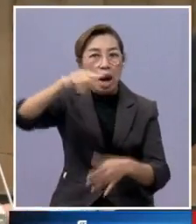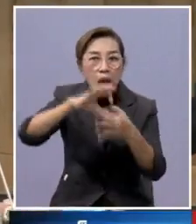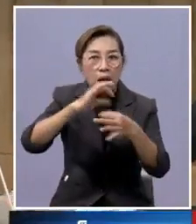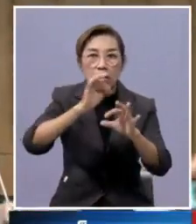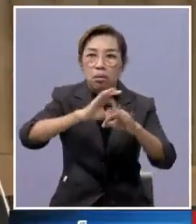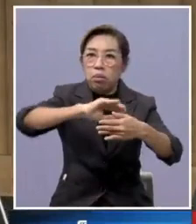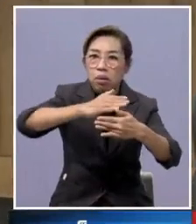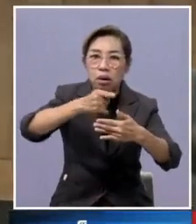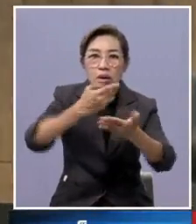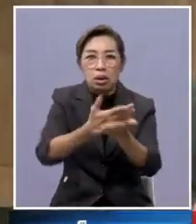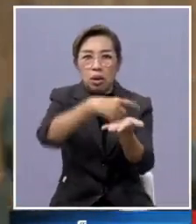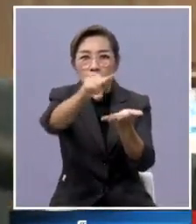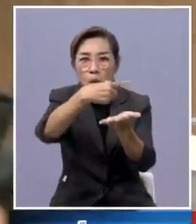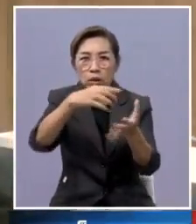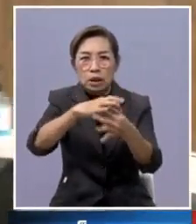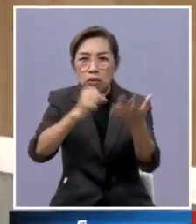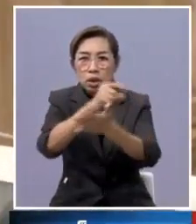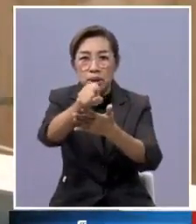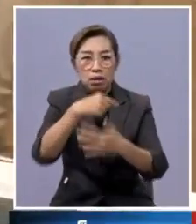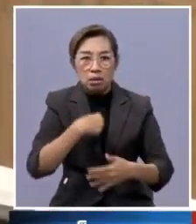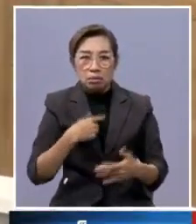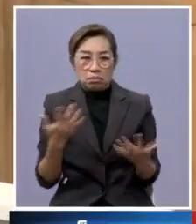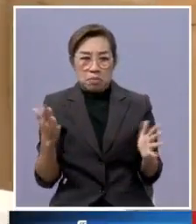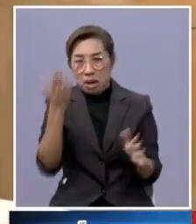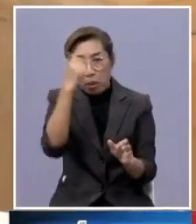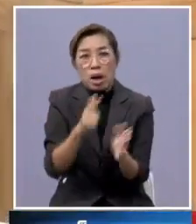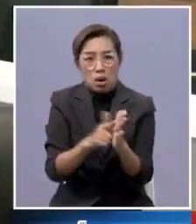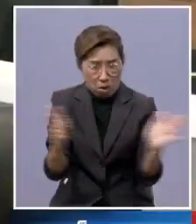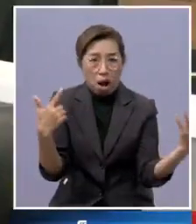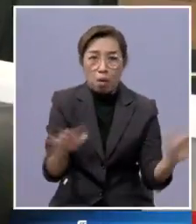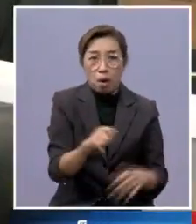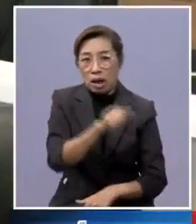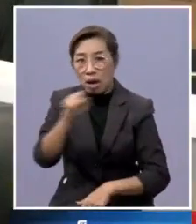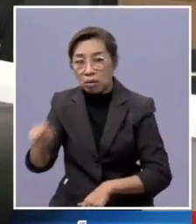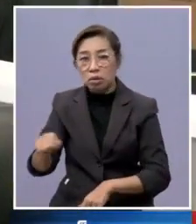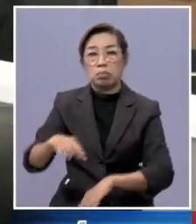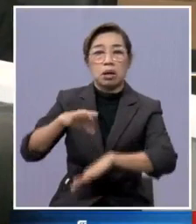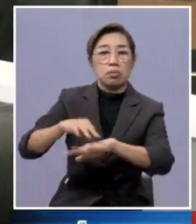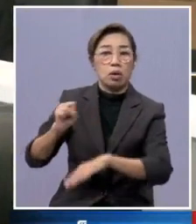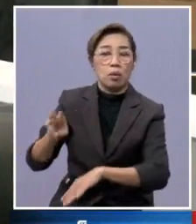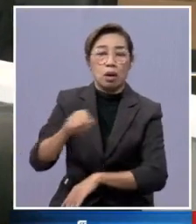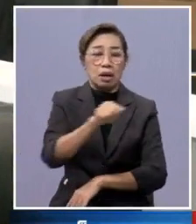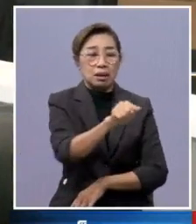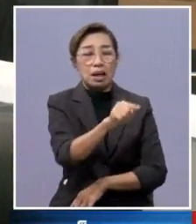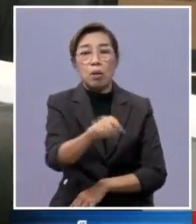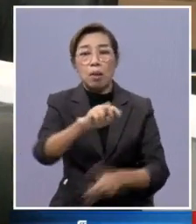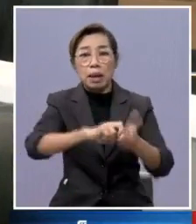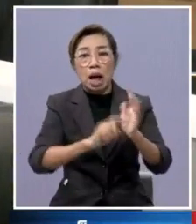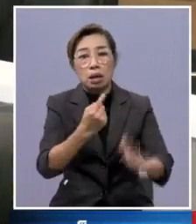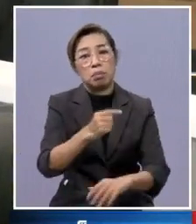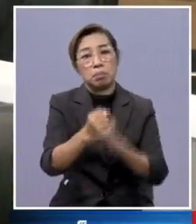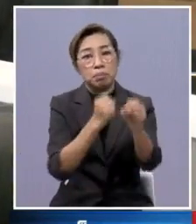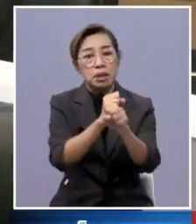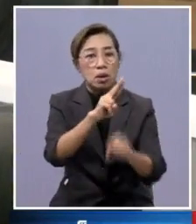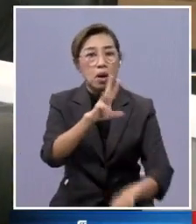บัญชีการจ่ายเงินที่เกี่ยวข้องกับยาเสพติดเนี่ยนะครับแล้วก็ชี้แจงบอกว่าปัญหาเนี่ยเกิดขึ้นตั้งแต่ปี 63 3-65ตอนนั้นเนี่ย